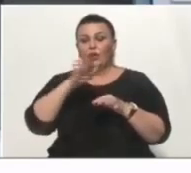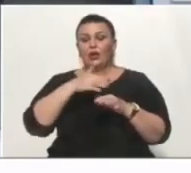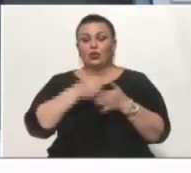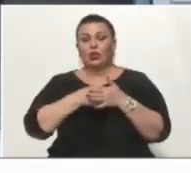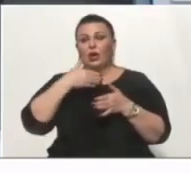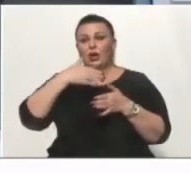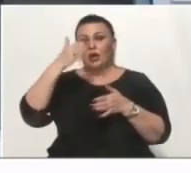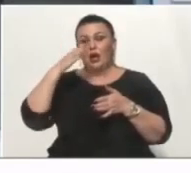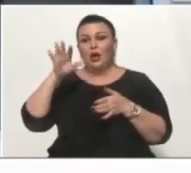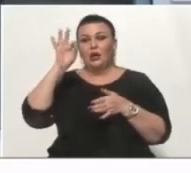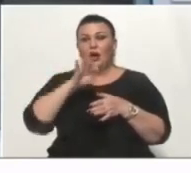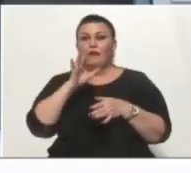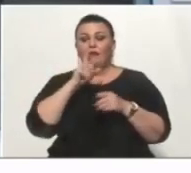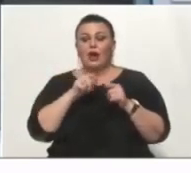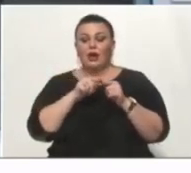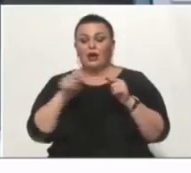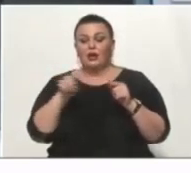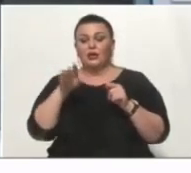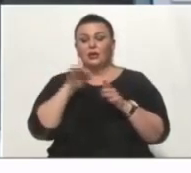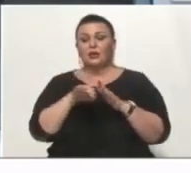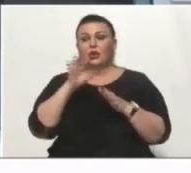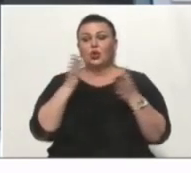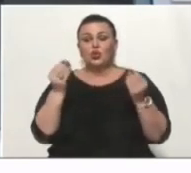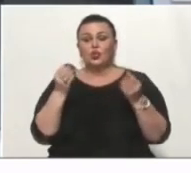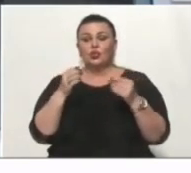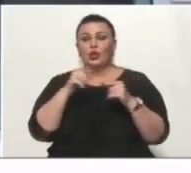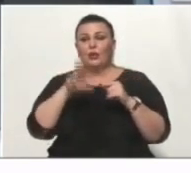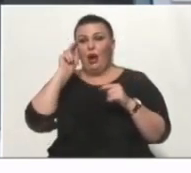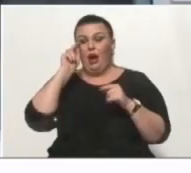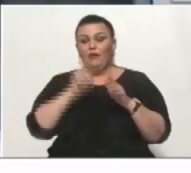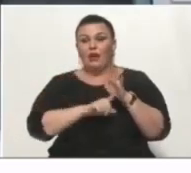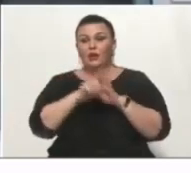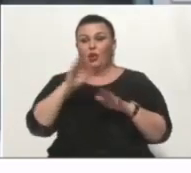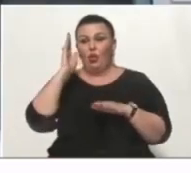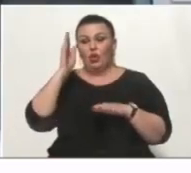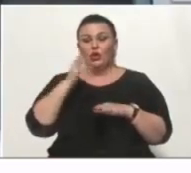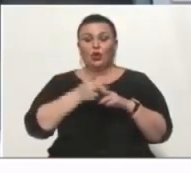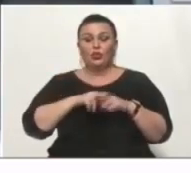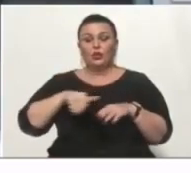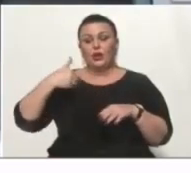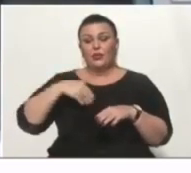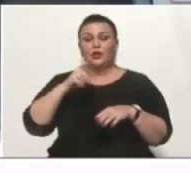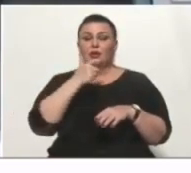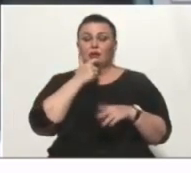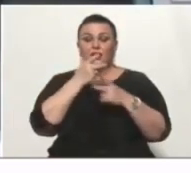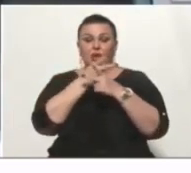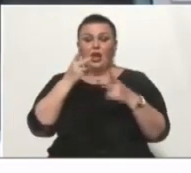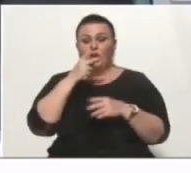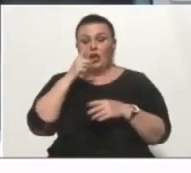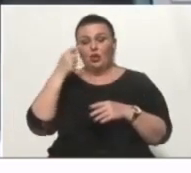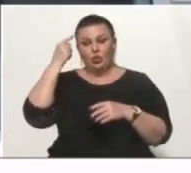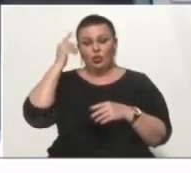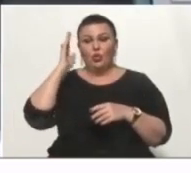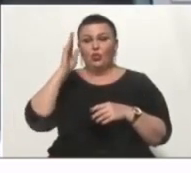doğru getdiyimiz bir vaxtda yumuşalmalar nə vaxt baş verəcək? Təbii ki, bunu izləyərək görəcəyik, amma